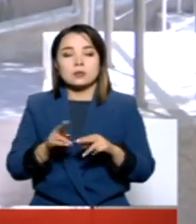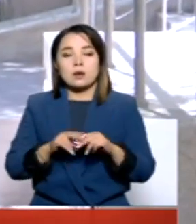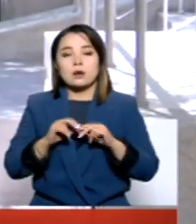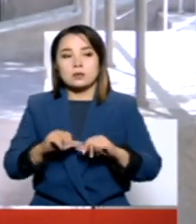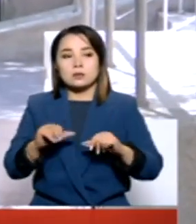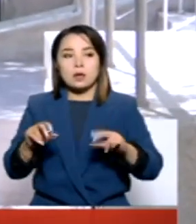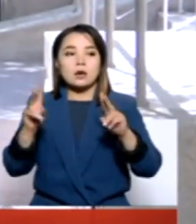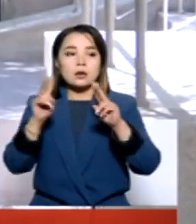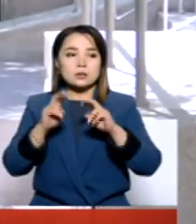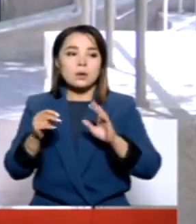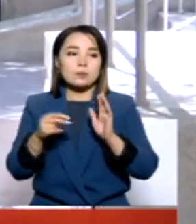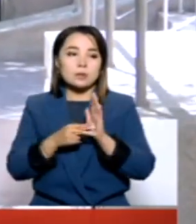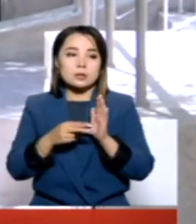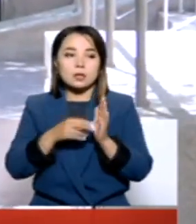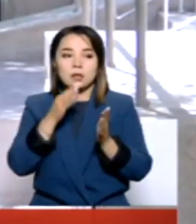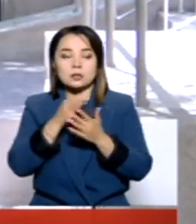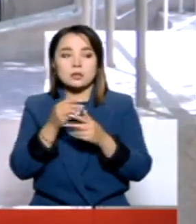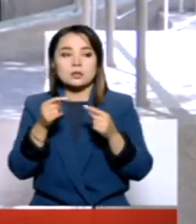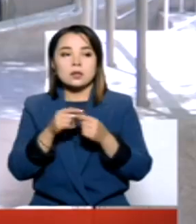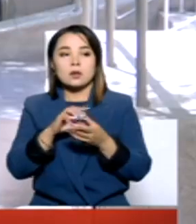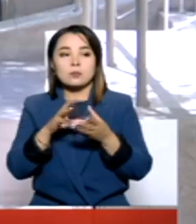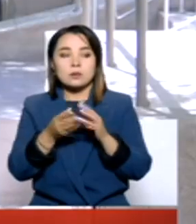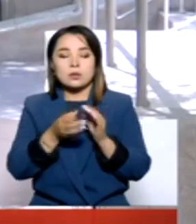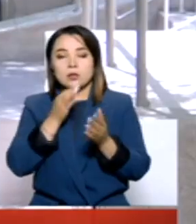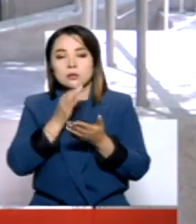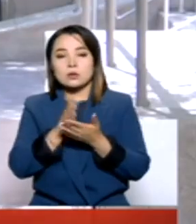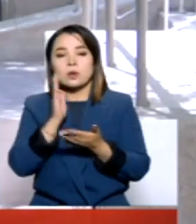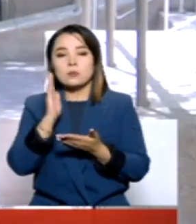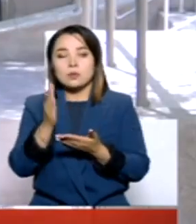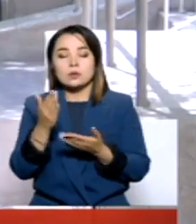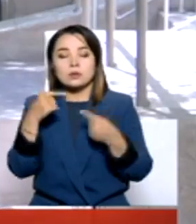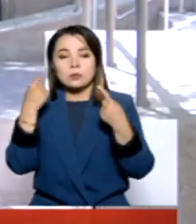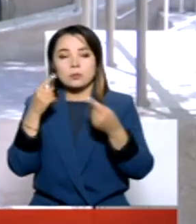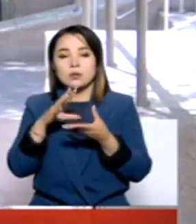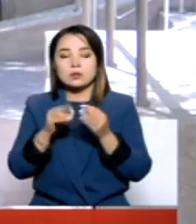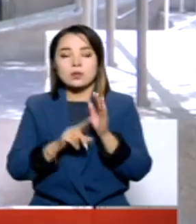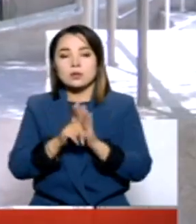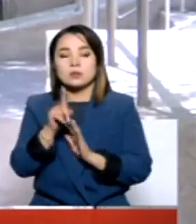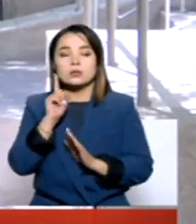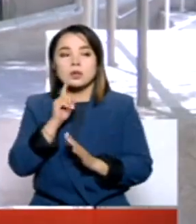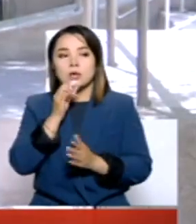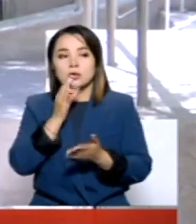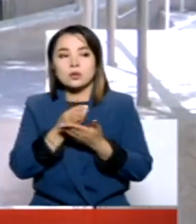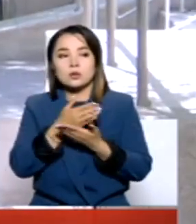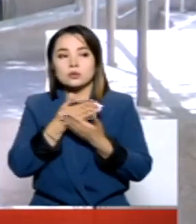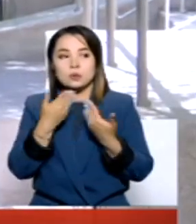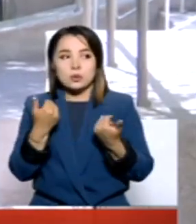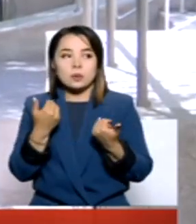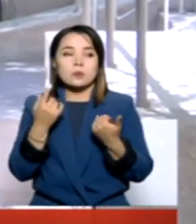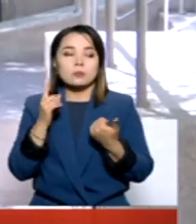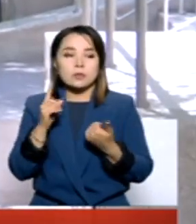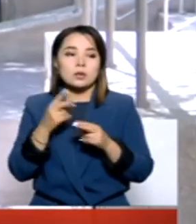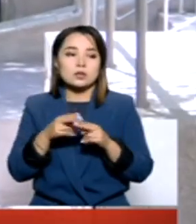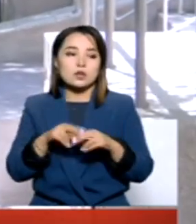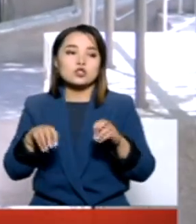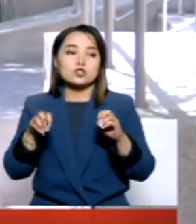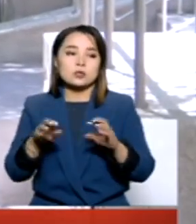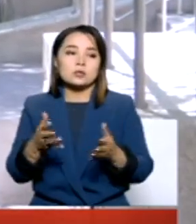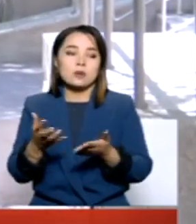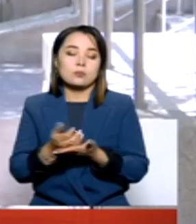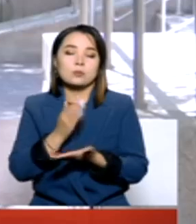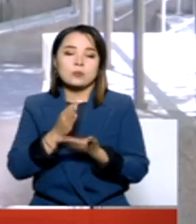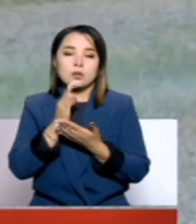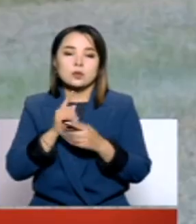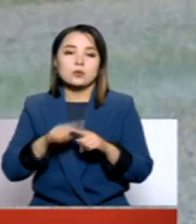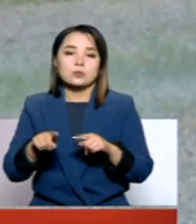комиссия қарап, бағалап, нақты несін шығарып жатыр, ол әлі мал бас табылмаған бойынша не шыққан жоқ. Бірақ ол да шешімін табады